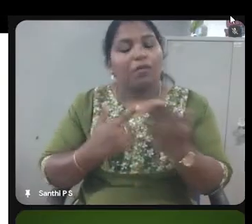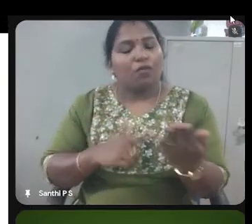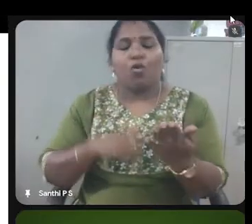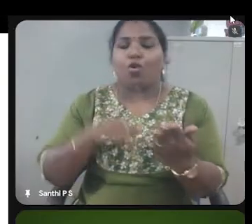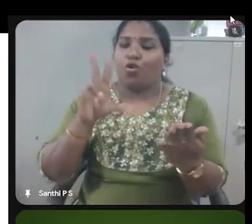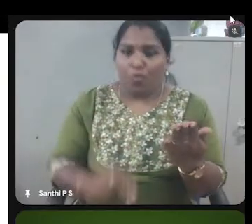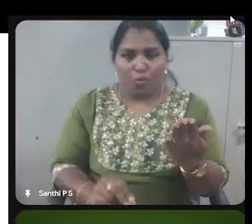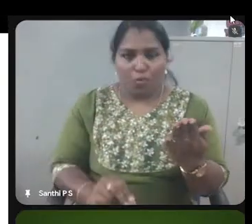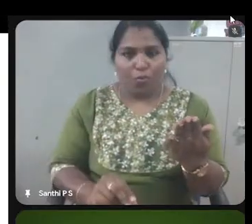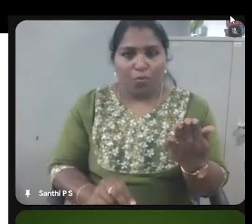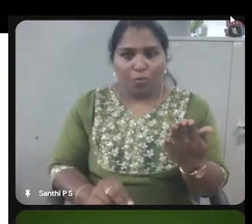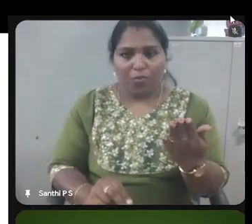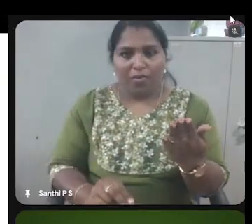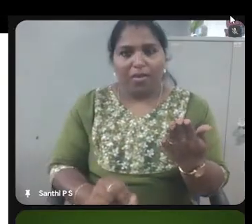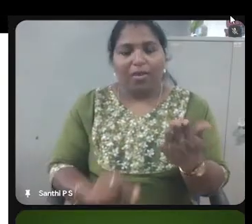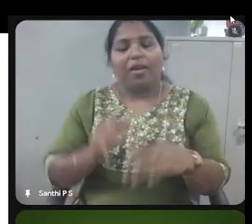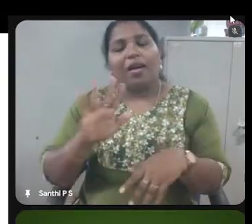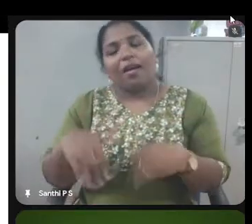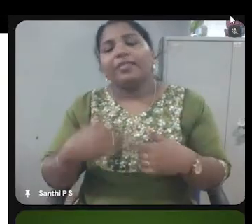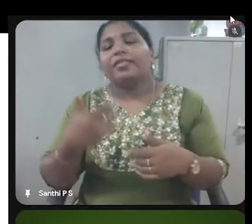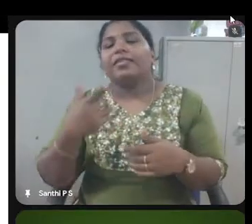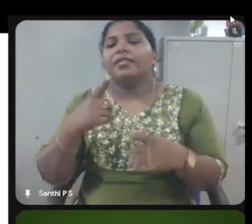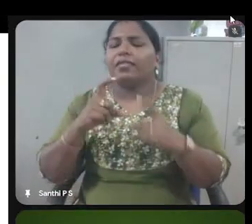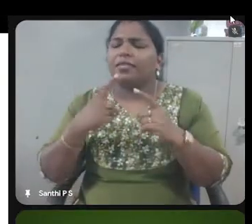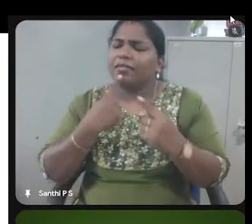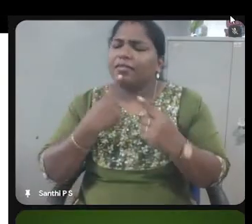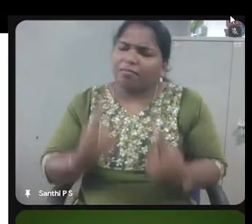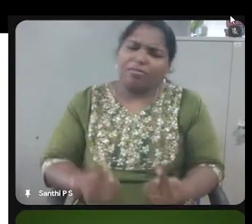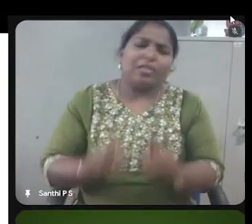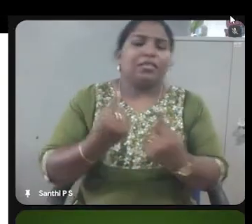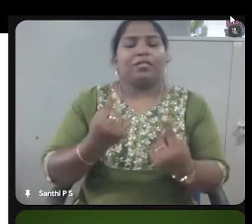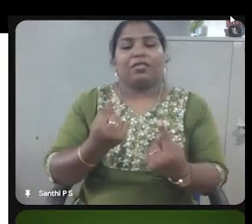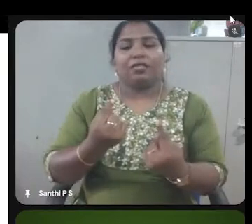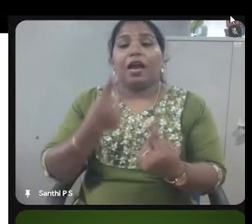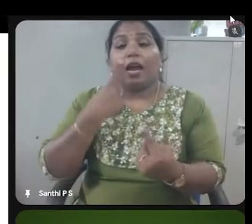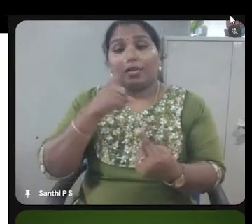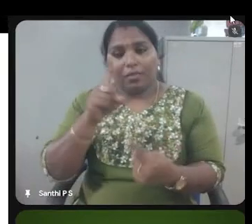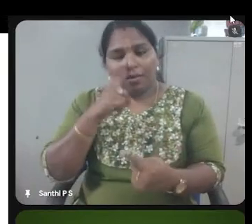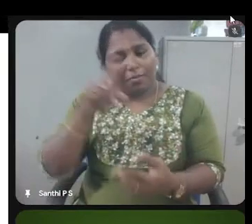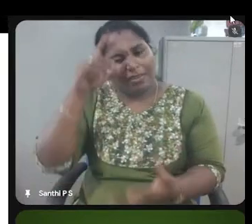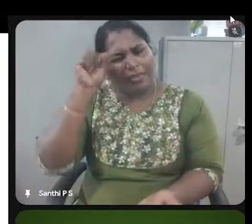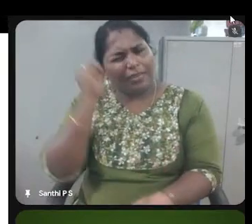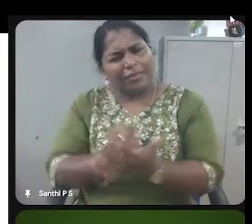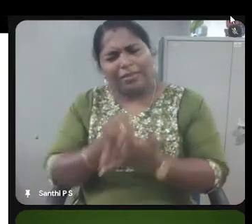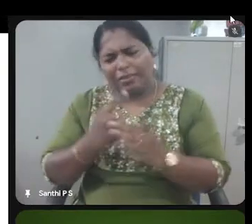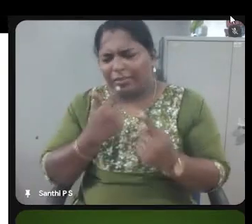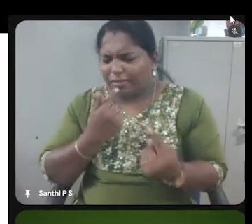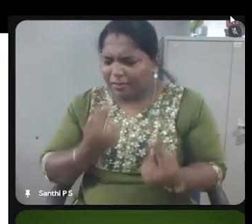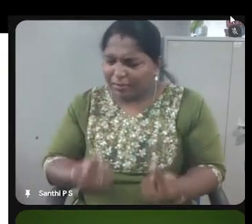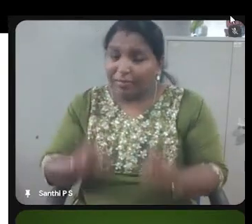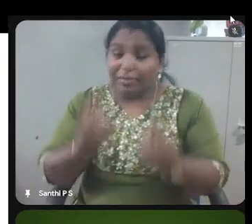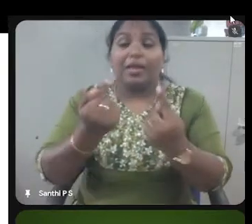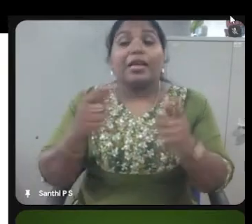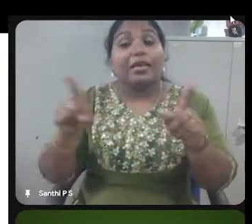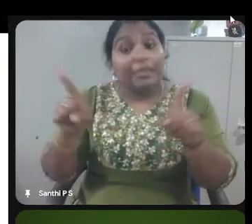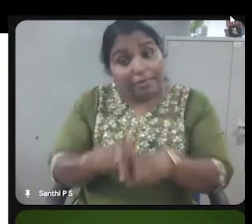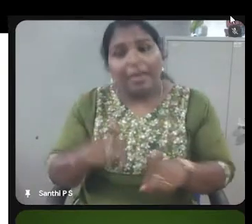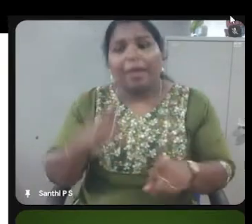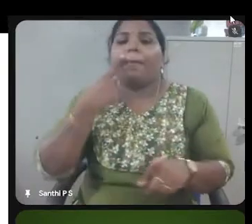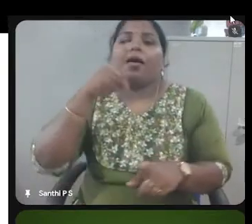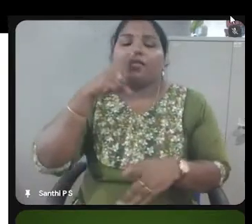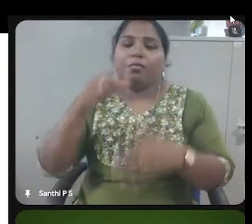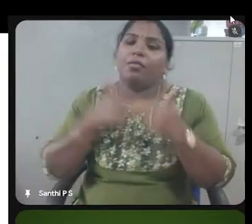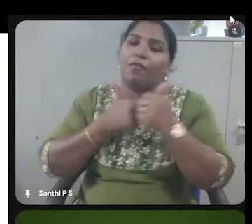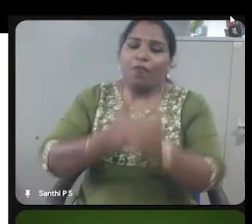ഉപയോഗിക്കാൻ പറ്റത്തില്ല, എത്ര സമയം പറ്റും, എന്തൊക്കെ കാണാൻ തന്നെ പേരൻസ് തന്നെയാണ് തീരുമാനിക്കേണ്ടത്. പക്ഷെ പേരൻസ് അറിയേണ്ട ഒരു കാര്യം കൂടെ